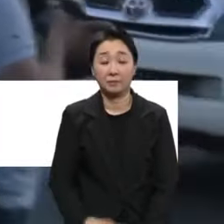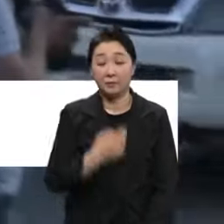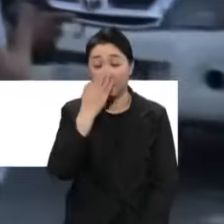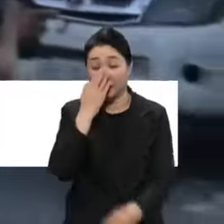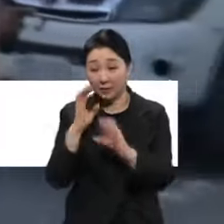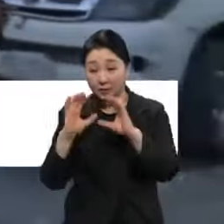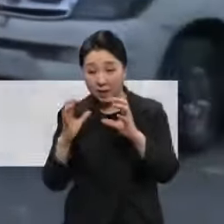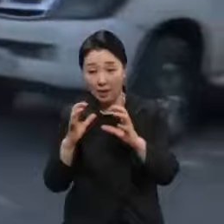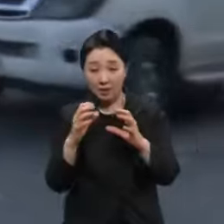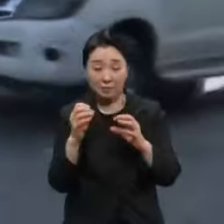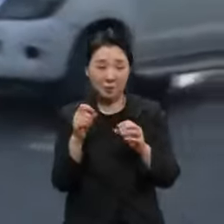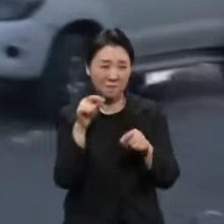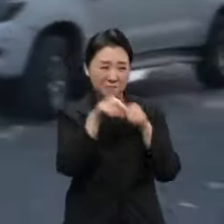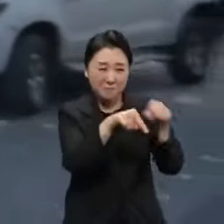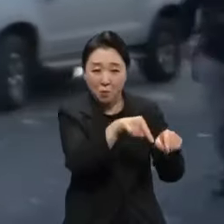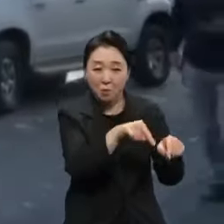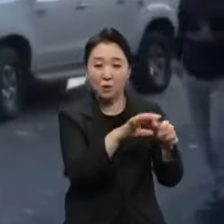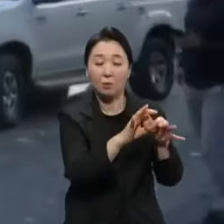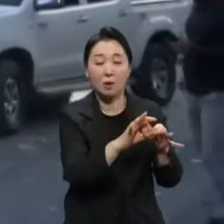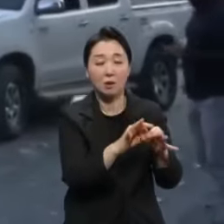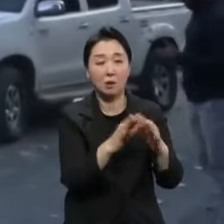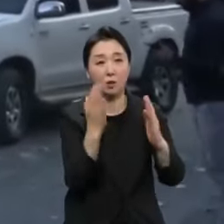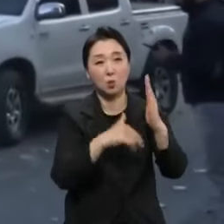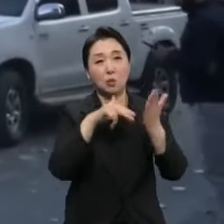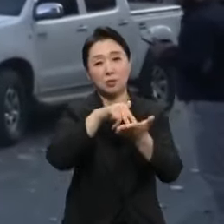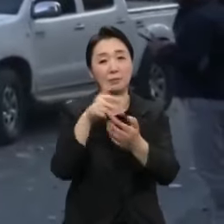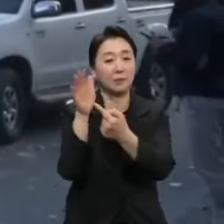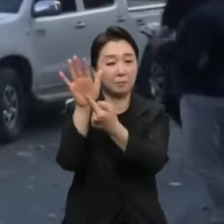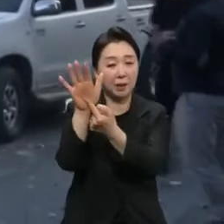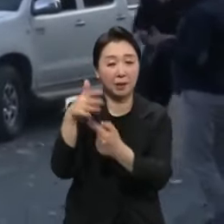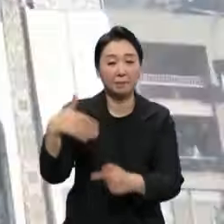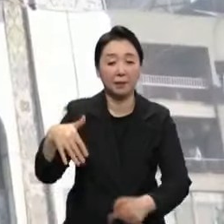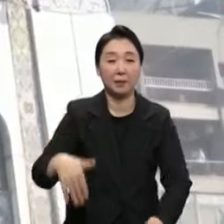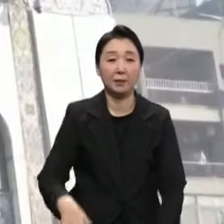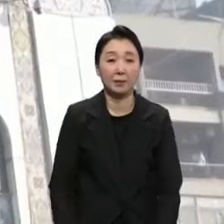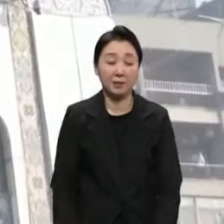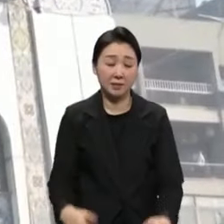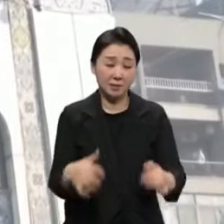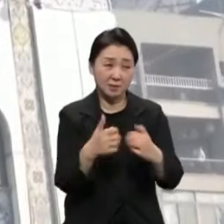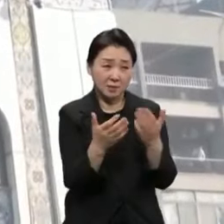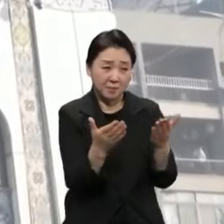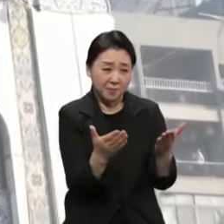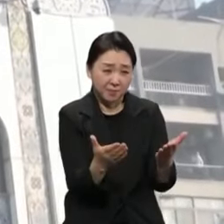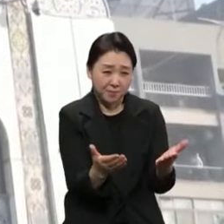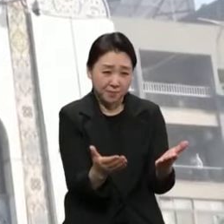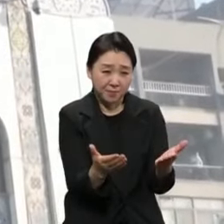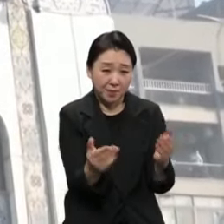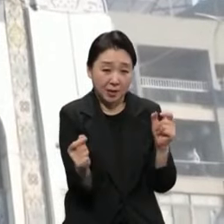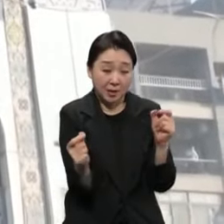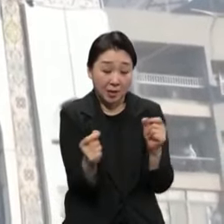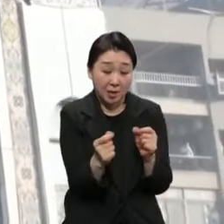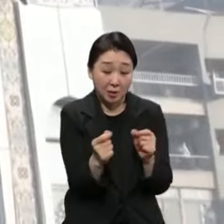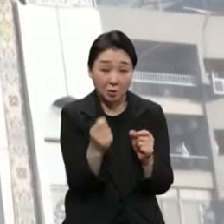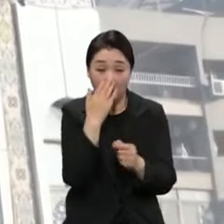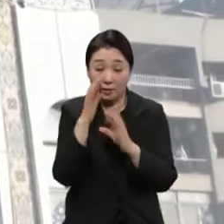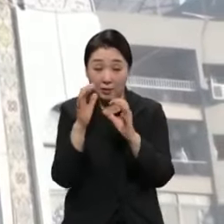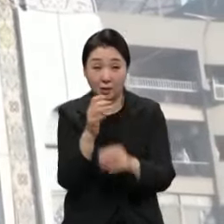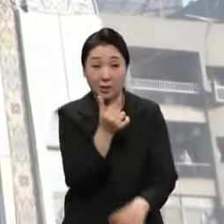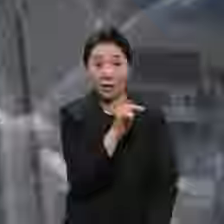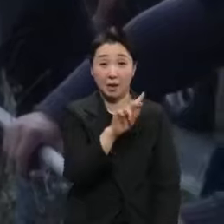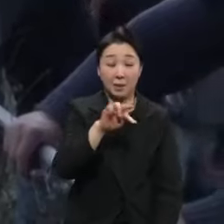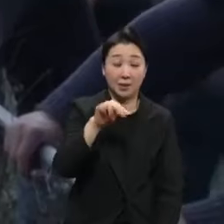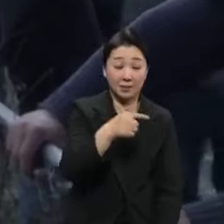이스라엘은 이번 폭격과 관련해 아직 공식 입장을 내놓지 않고 있습니다. 휴전을 향하던 이스라엘 하마스 전쟁이 오히려 친이란 세력